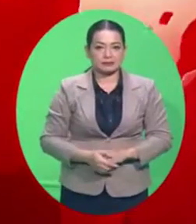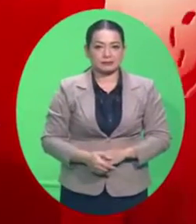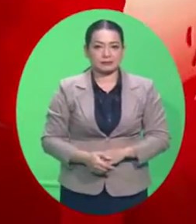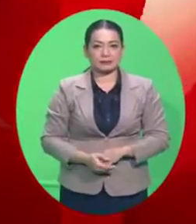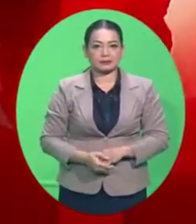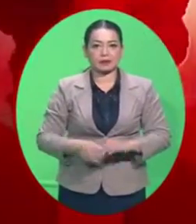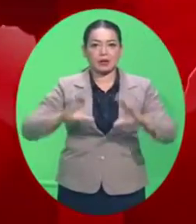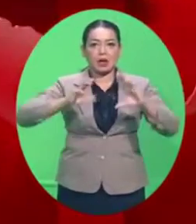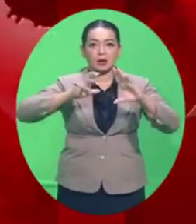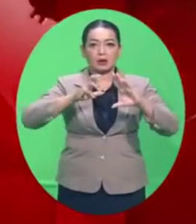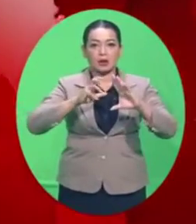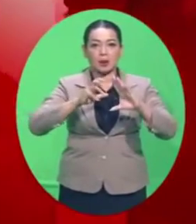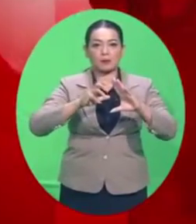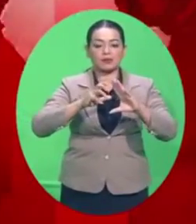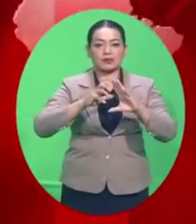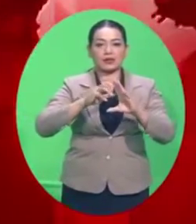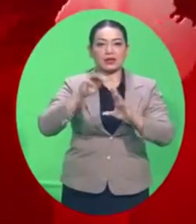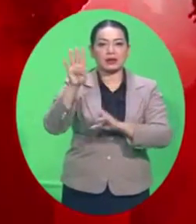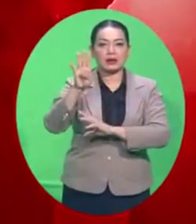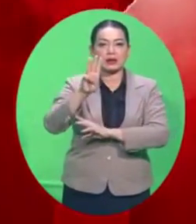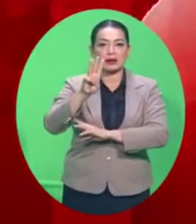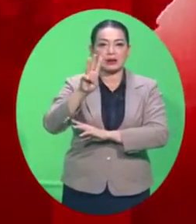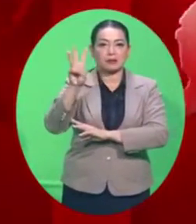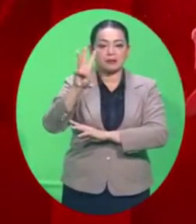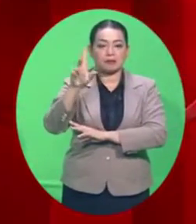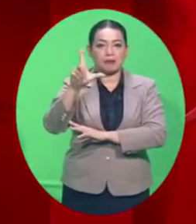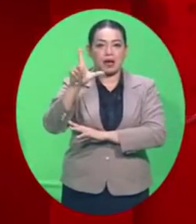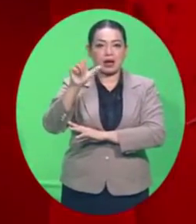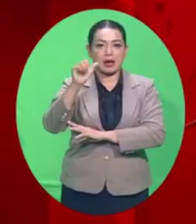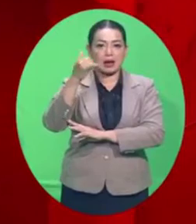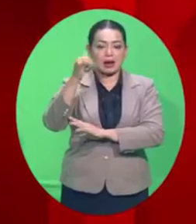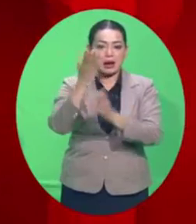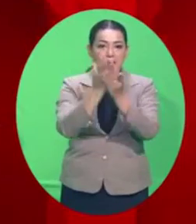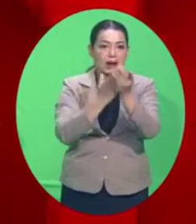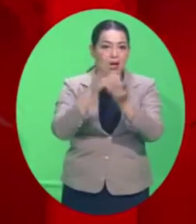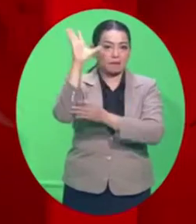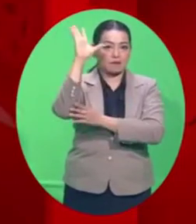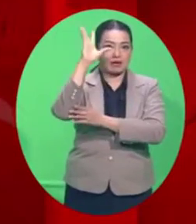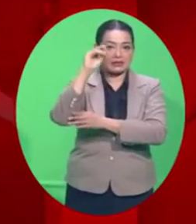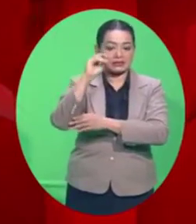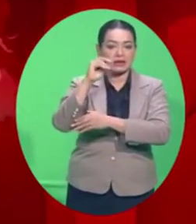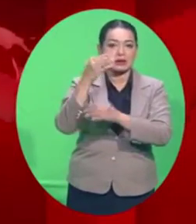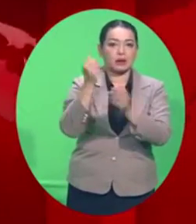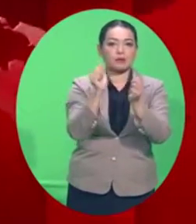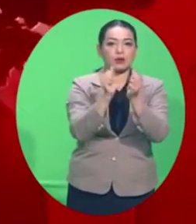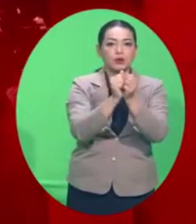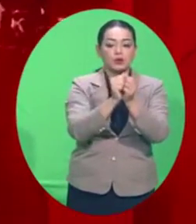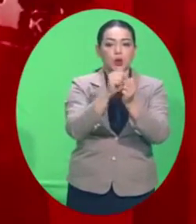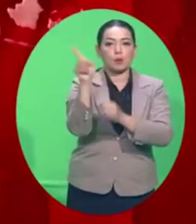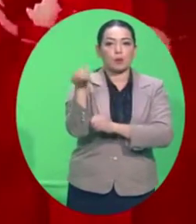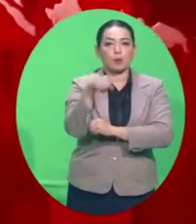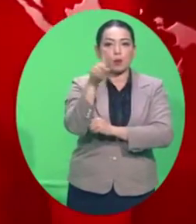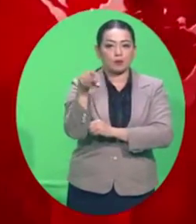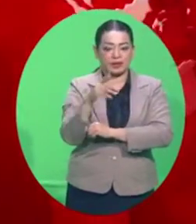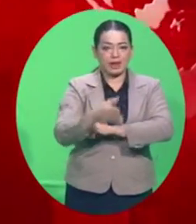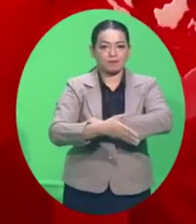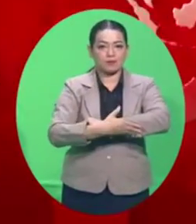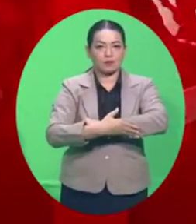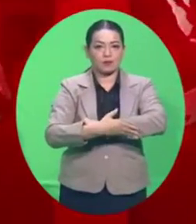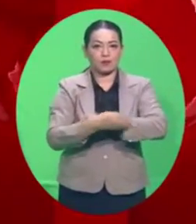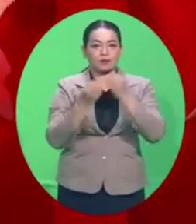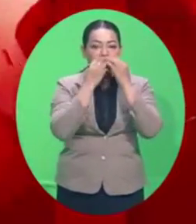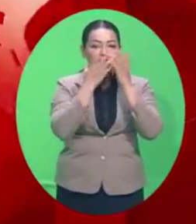Công ty cổ phần phân bón Ba Lá Xanh phối hợp với làng du lịch Tre Việt vừa chính thức triển khai chương trình Một ngày cảm ơn nông dân. Sự kiện sẽ diễn ra vào ngày 7